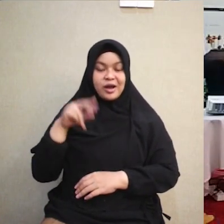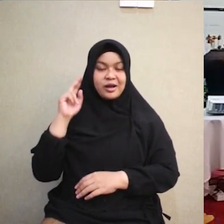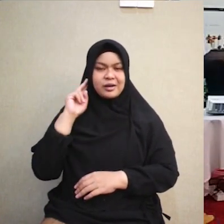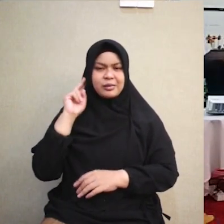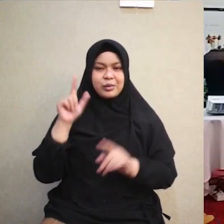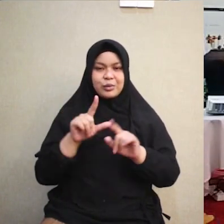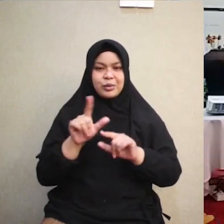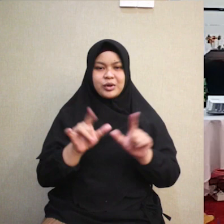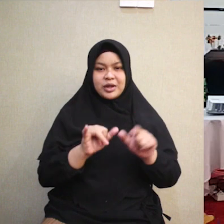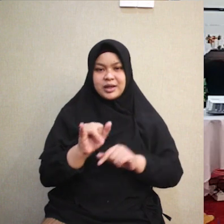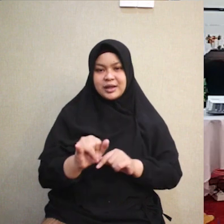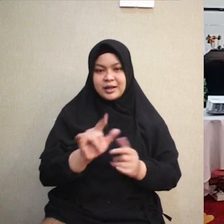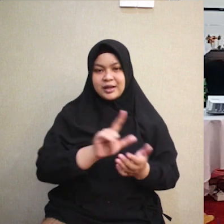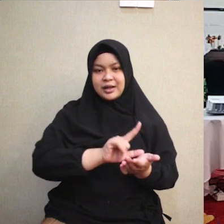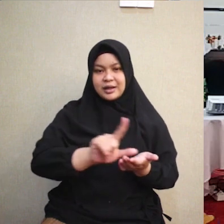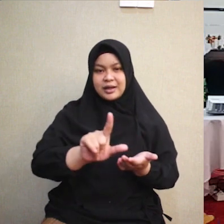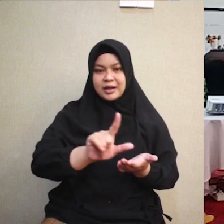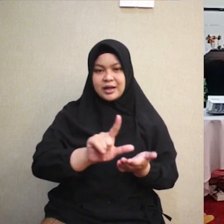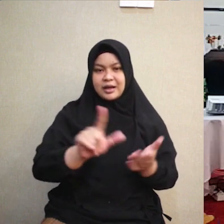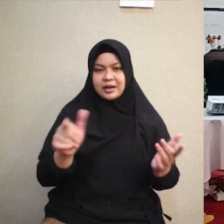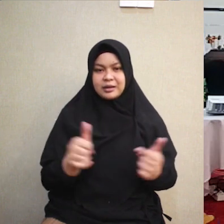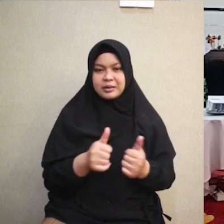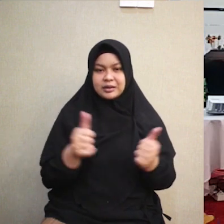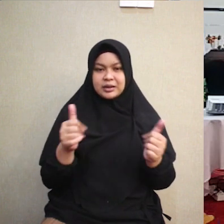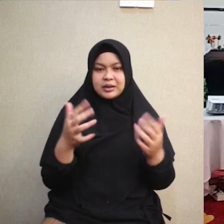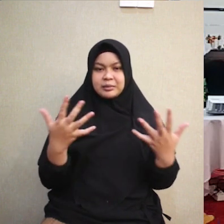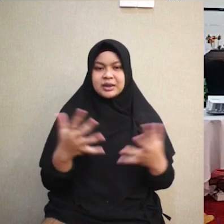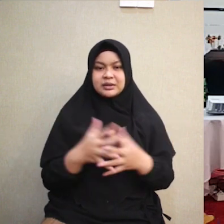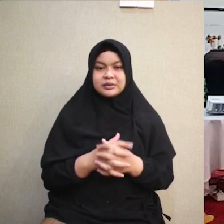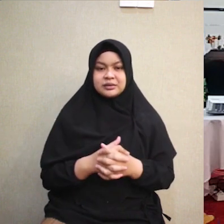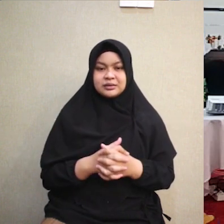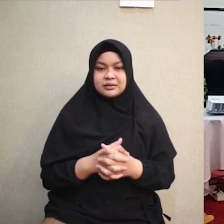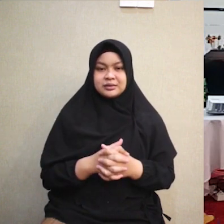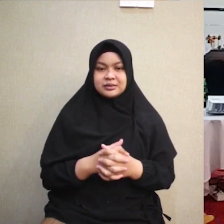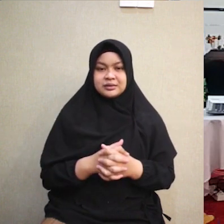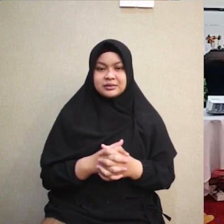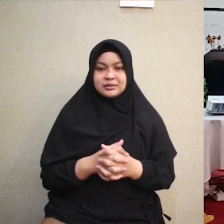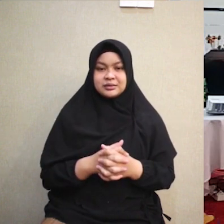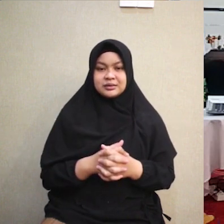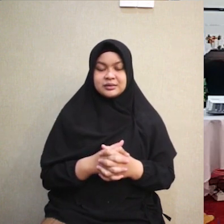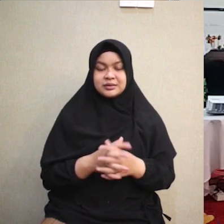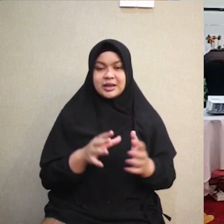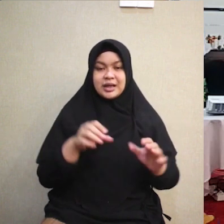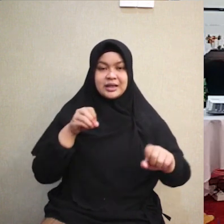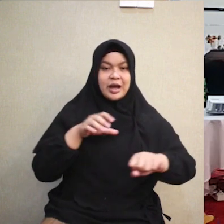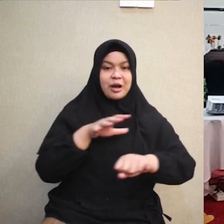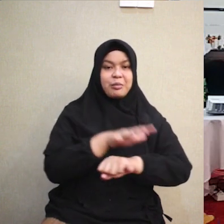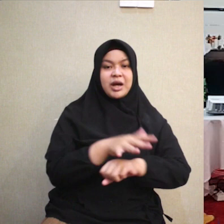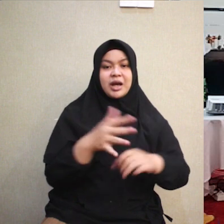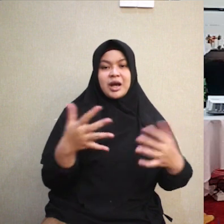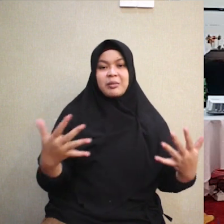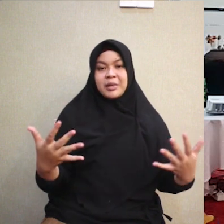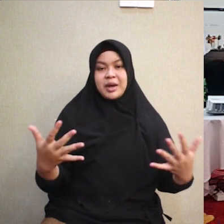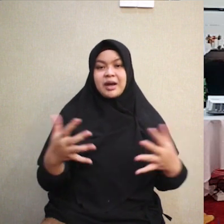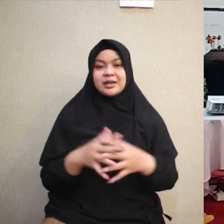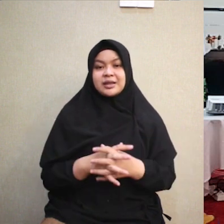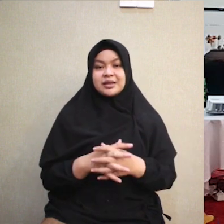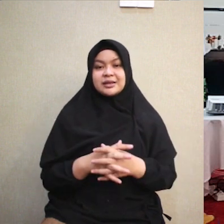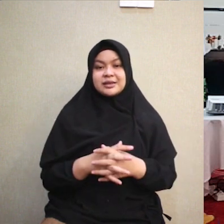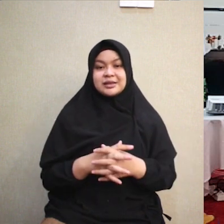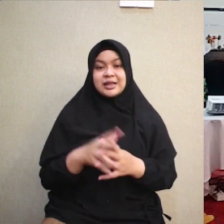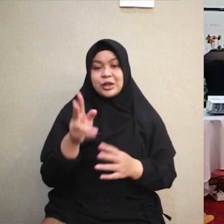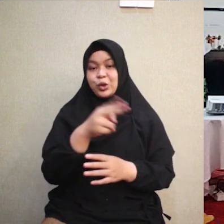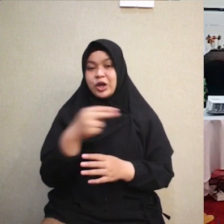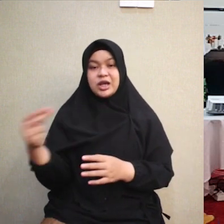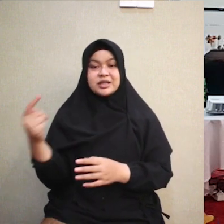gitu laporannya sebenarnya nggak bagus-bagus amat gitu kan Nah kemudian apa sih dampaknya gitu ya terhadap Indonesia